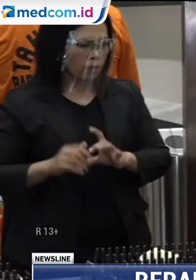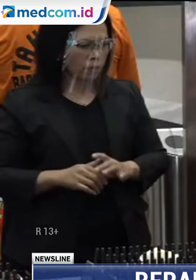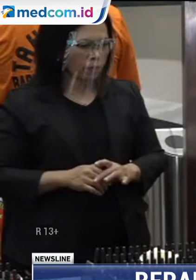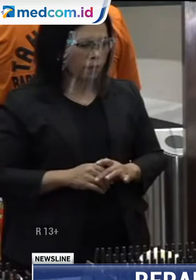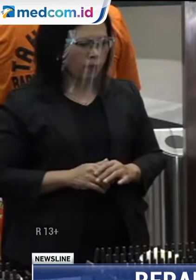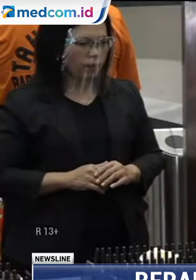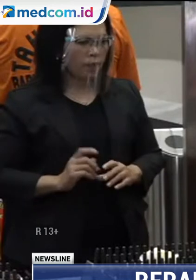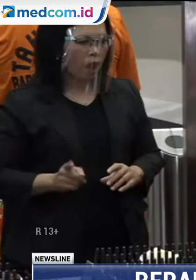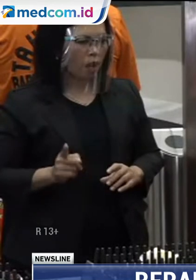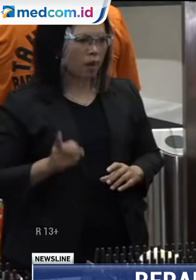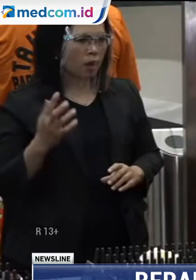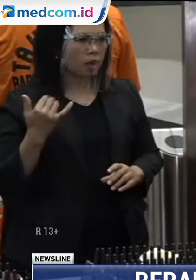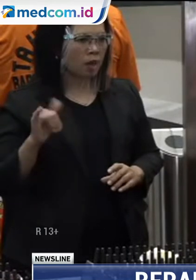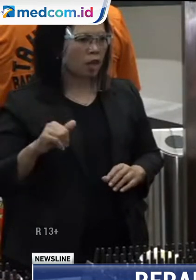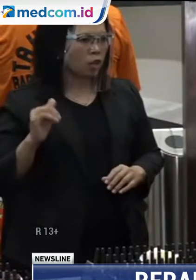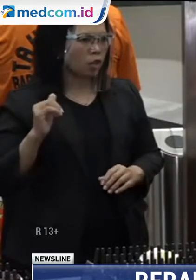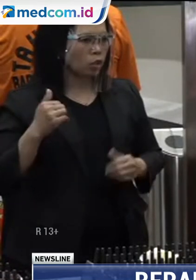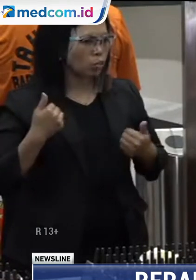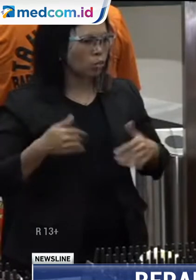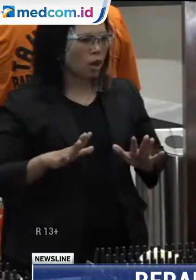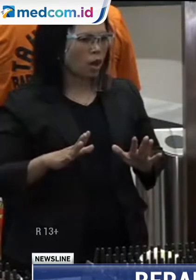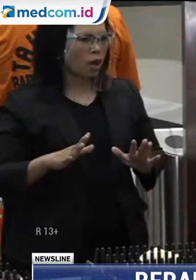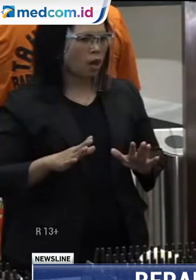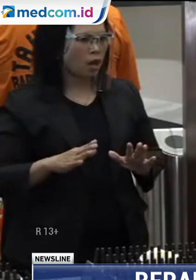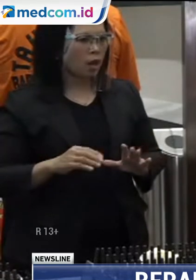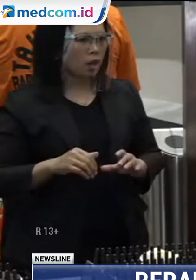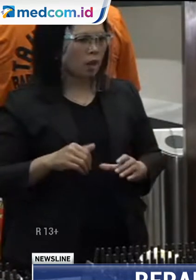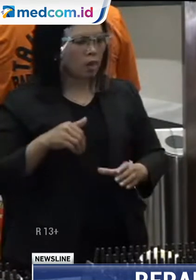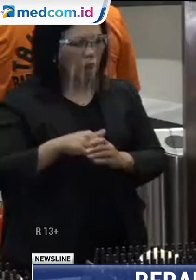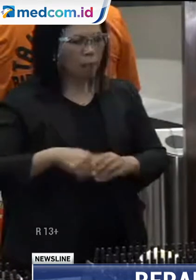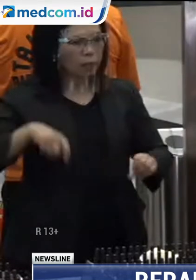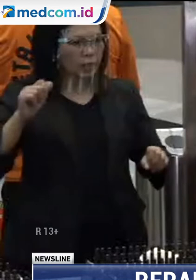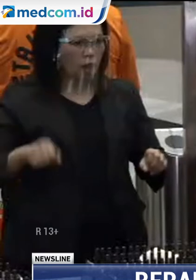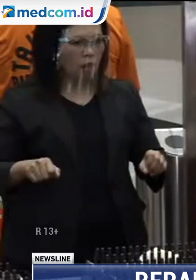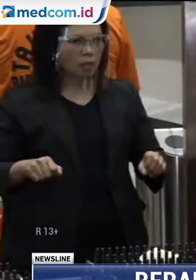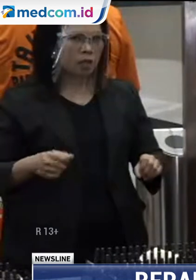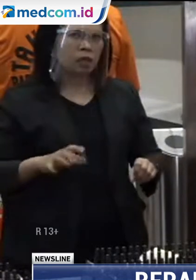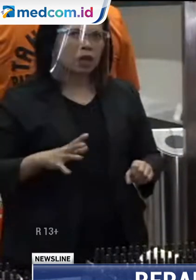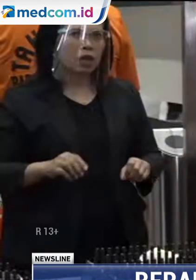ada yang sudah di dalam tahap persidangan, ada sekitar